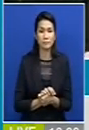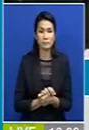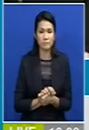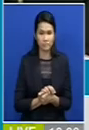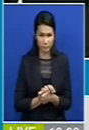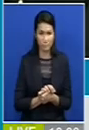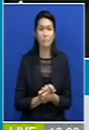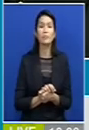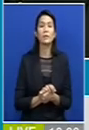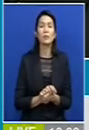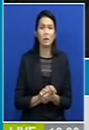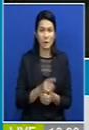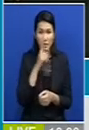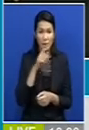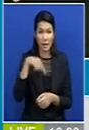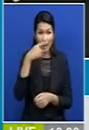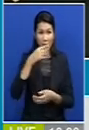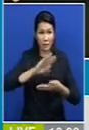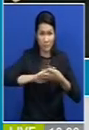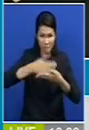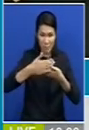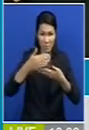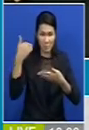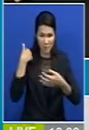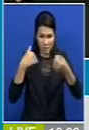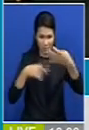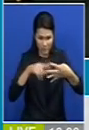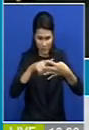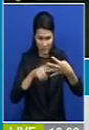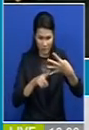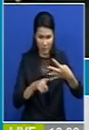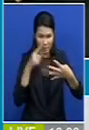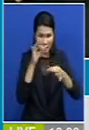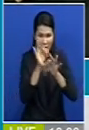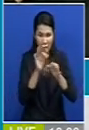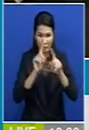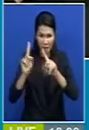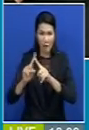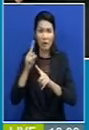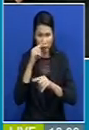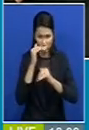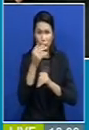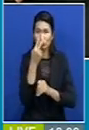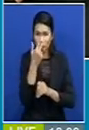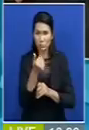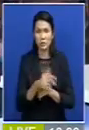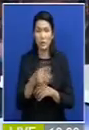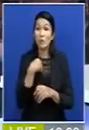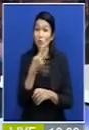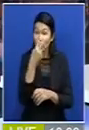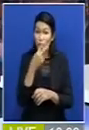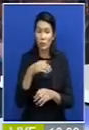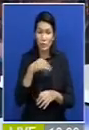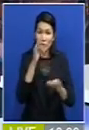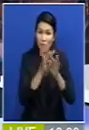ส่วนใครที่มีมากกว่า4บัญชีเดี๋ยวว่าอีกทีนึงเพราะว่าเต็มที่ได้แค่4บัญชีเท่านั้นนะครับ ก็ติดตามธนาคารที่คุณผู้ชมใช้บริ